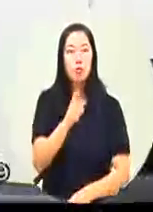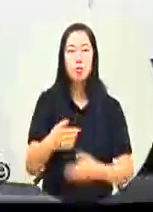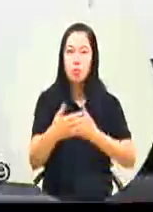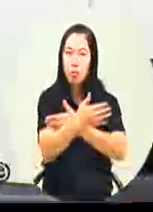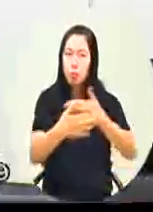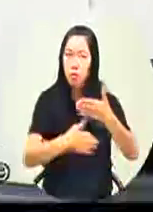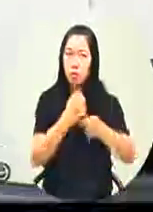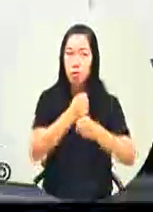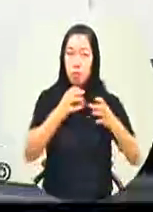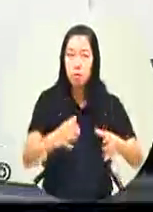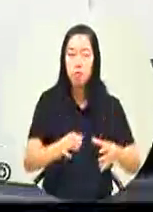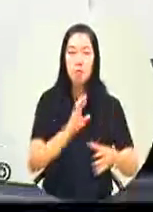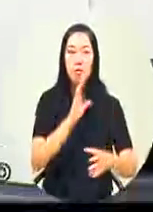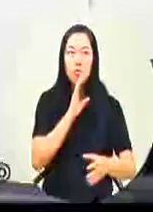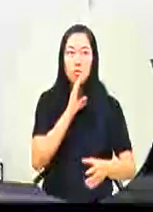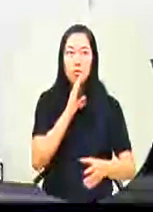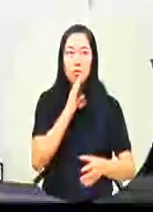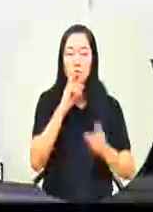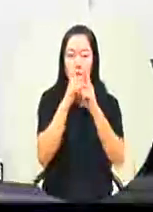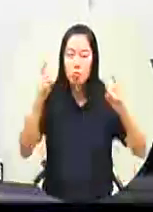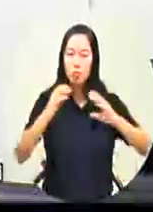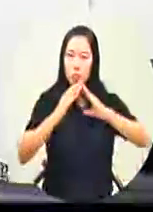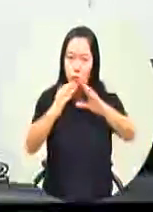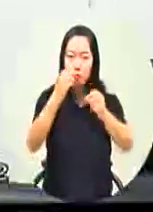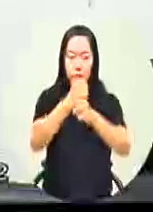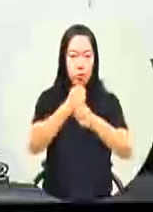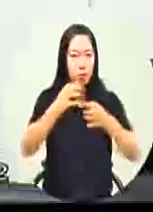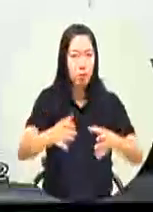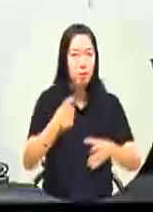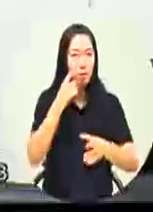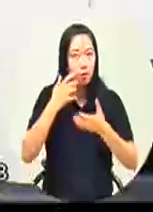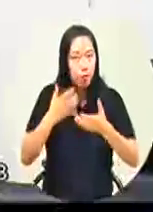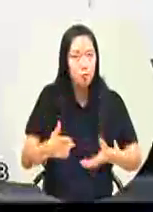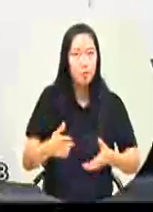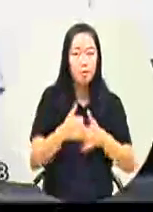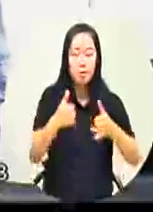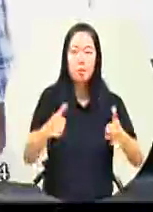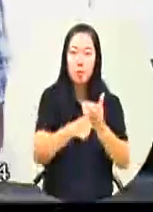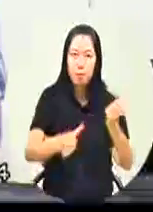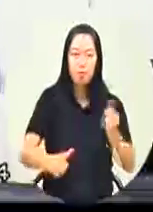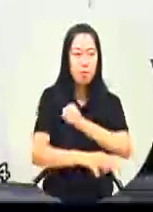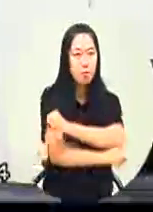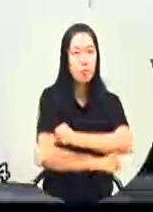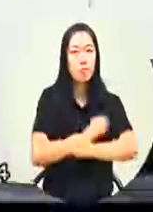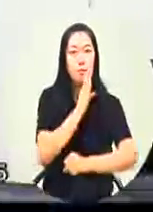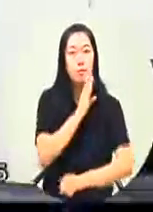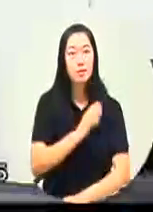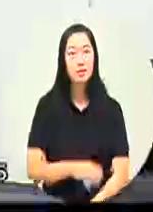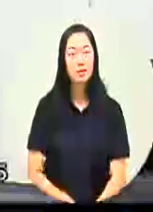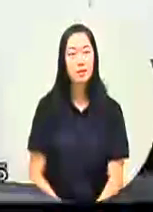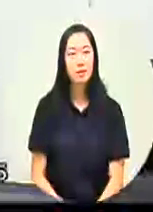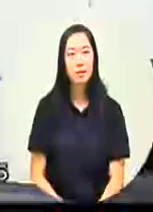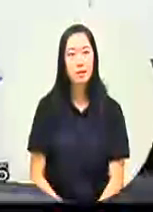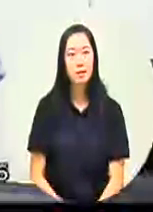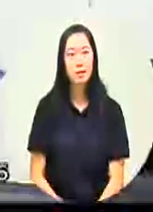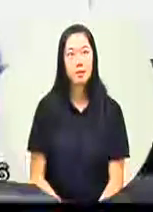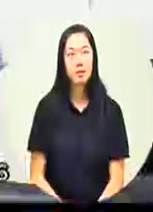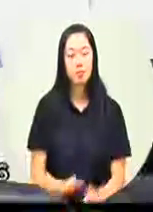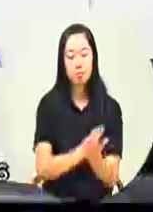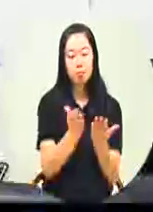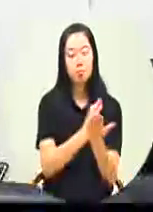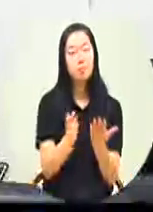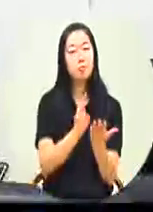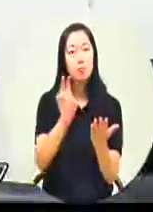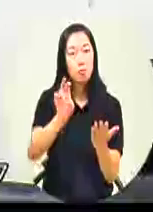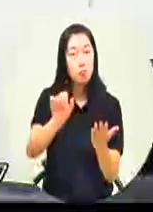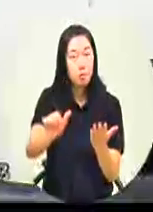设是有城市建设的最重要的这个民生建设的基础。你要看到他25页，应该这